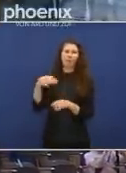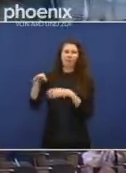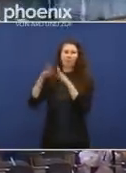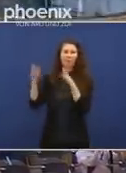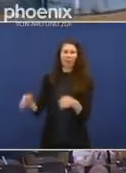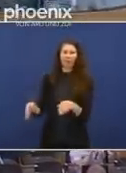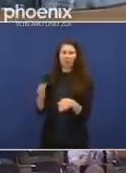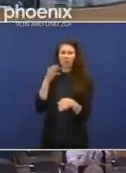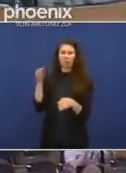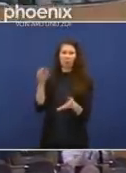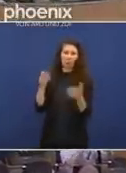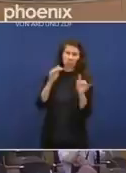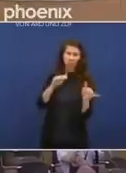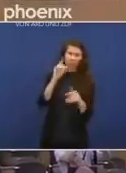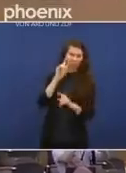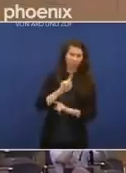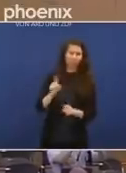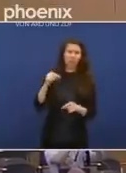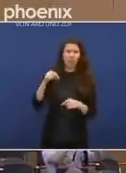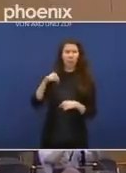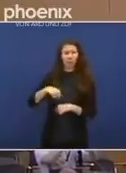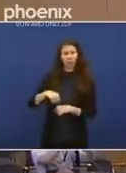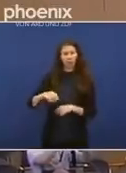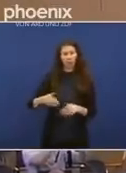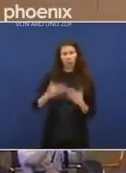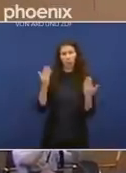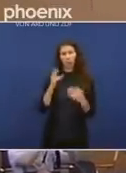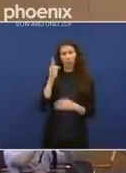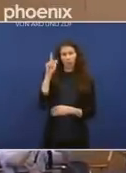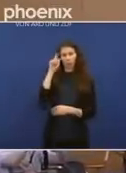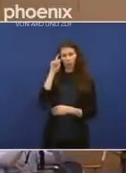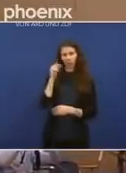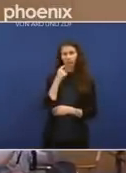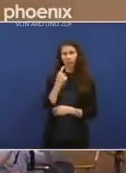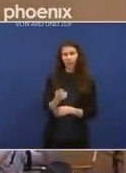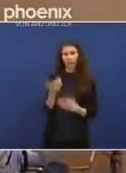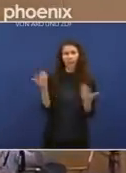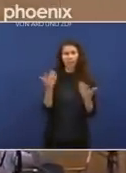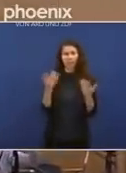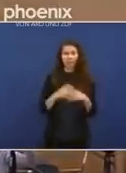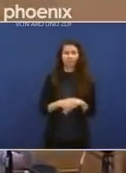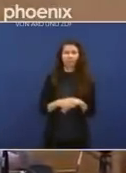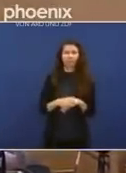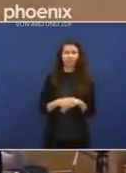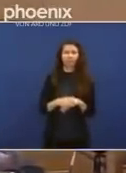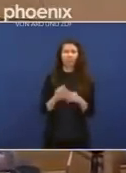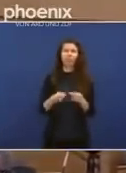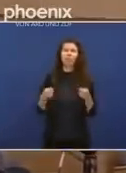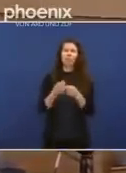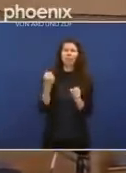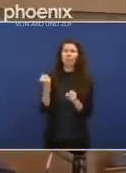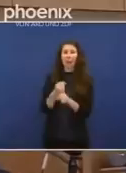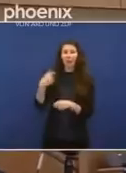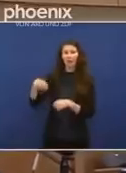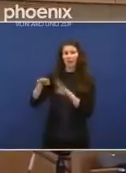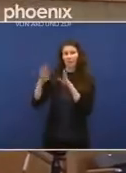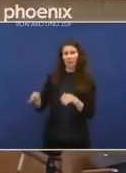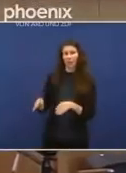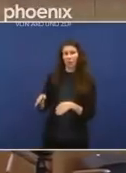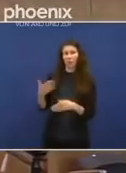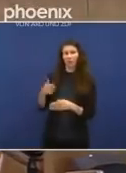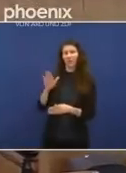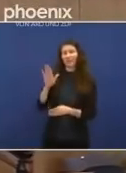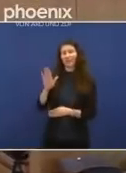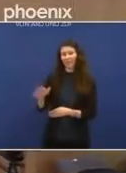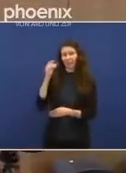interessieren. Ich weiß nicht, ob es anwesend ist. Herr Spahn hat heute Morgen auch gesagt, dass es im Übrigen die Idee des Bundesarbeitsministeriums gewesen sei,